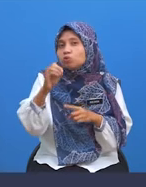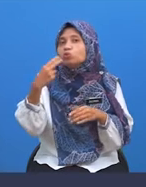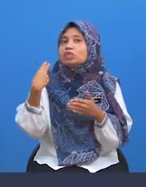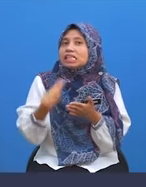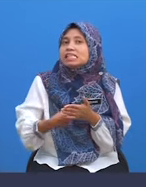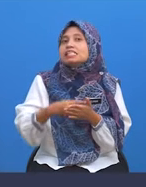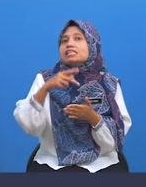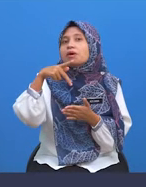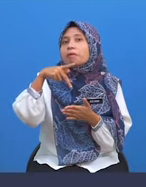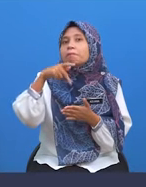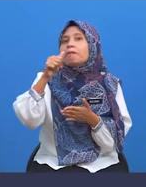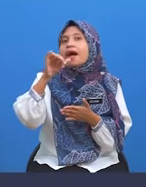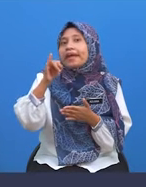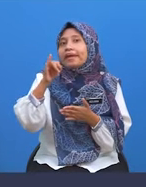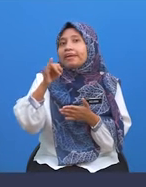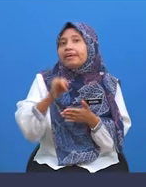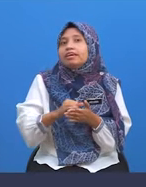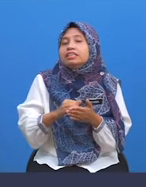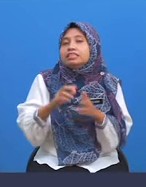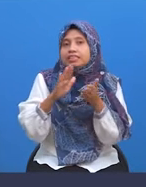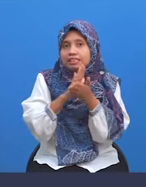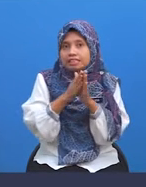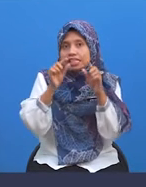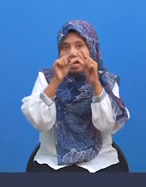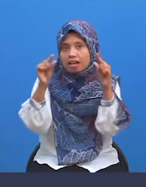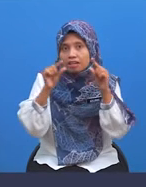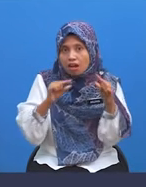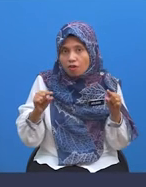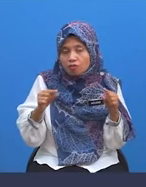dari 0 hingga pi.